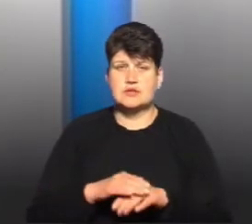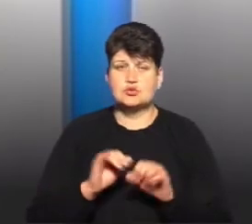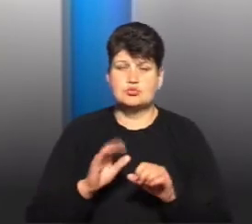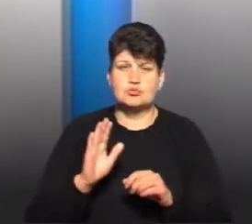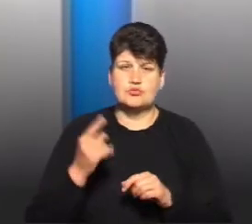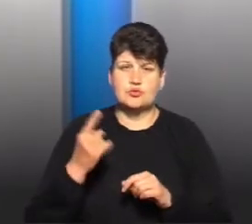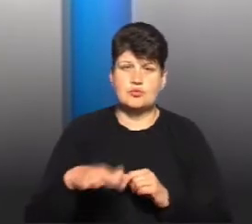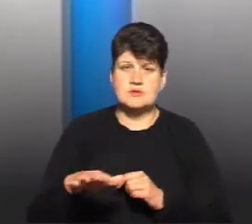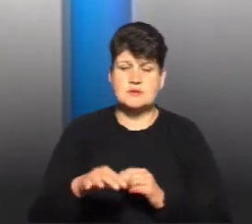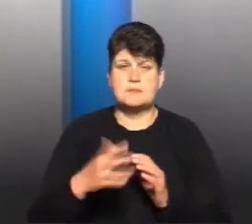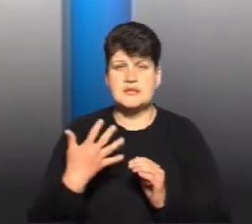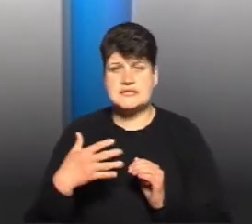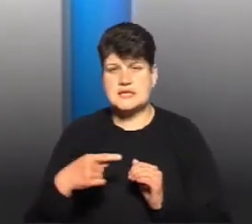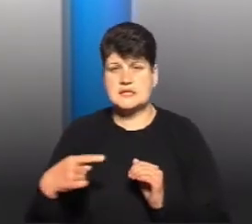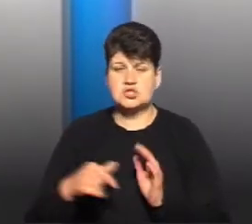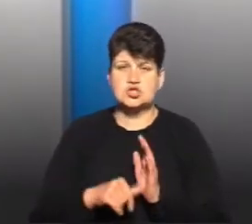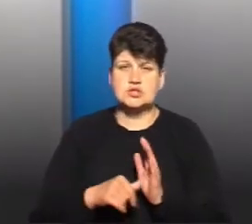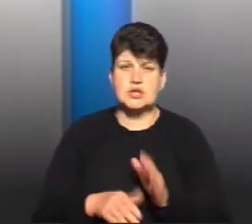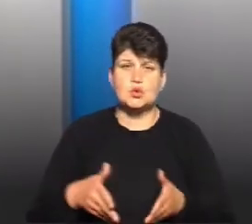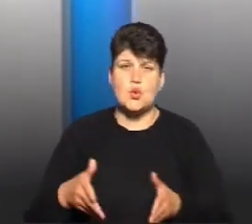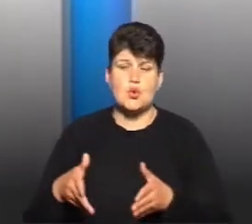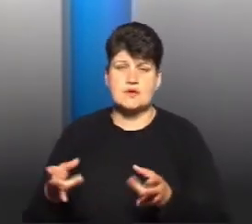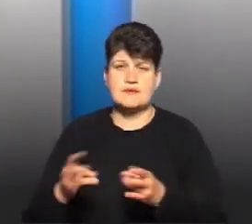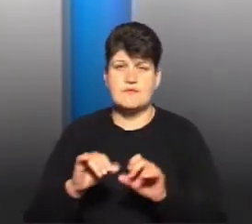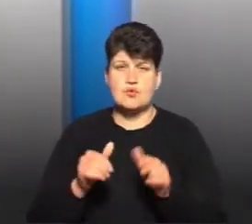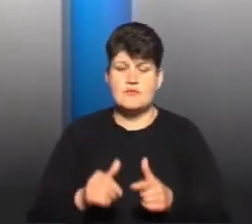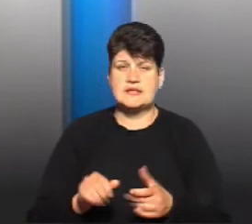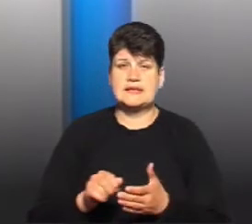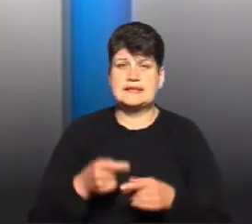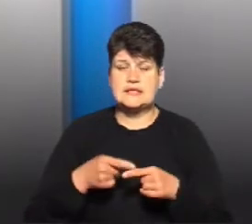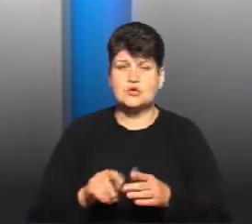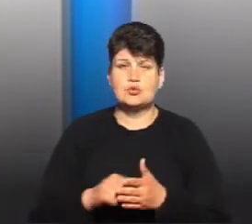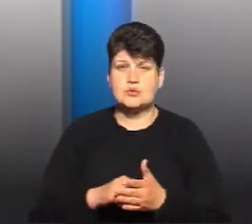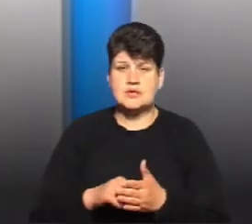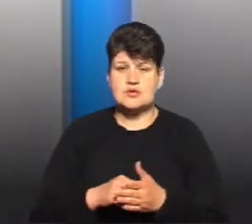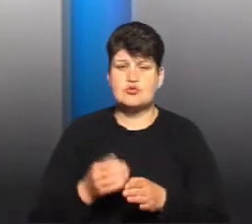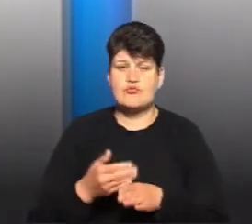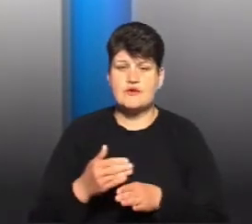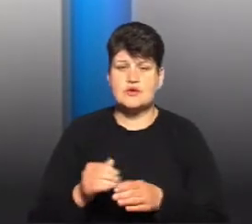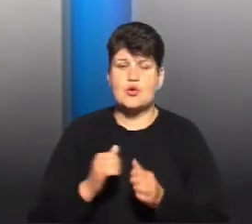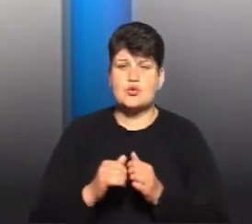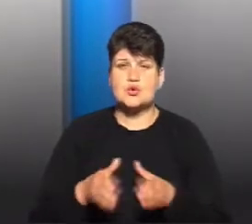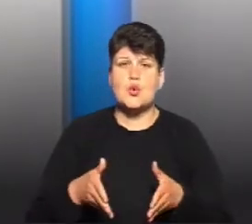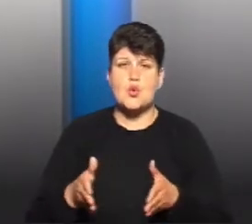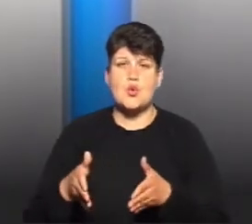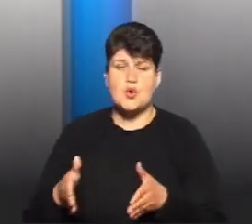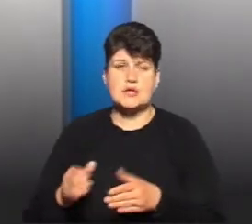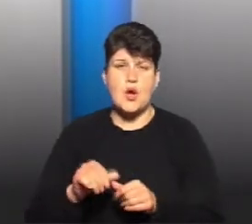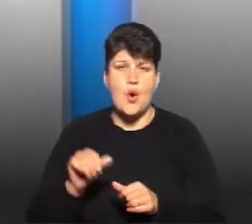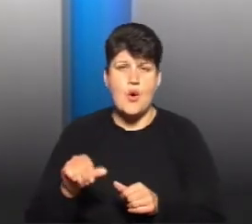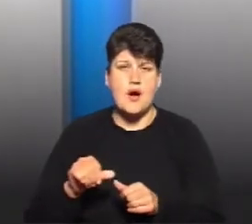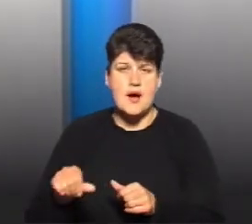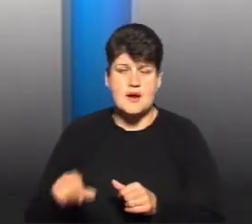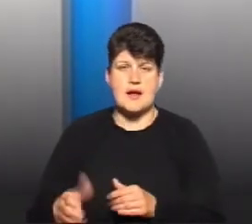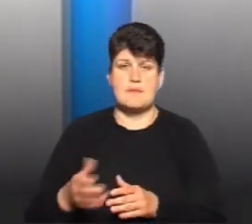50-60 городів, тому відповідно треба формувати технічну документацію по поділу, щоб виділити кожні городи окремо, розбити по-простому їх і передбачити